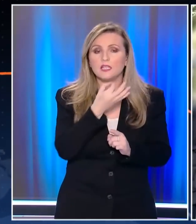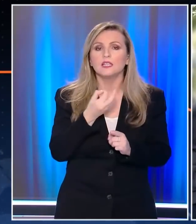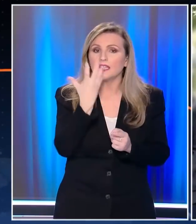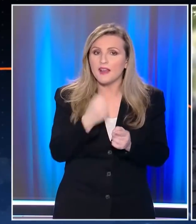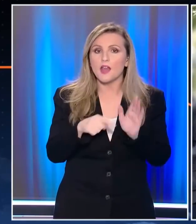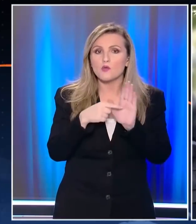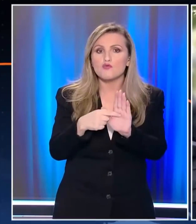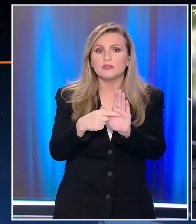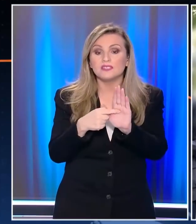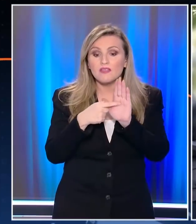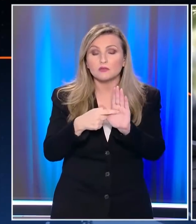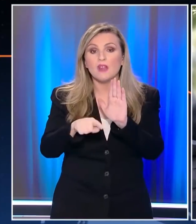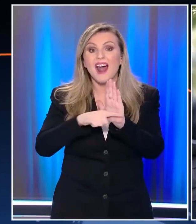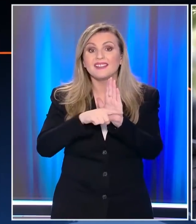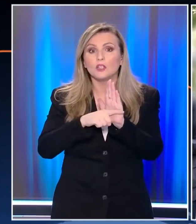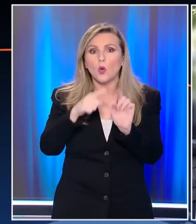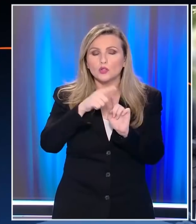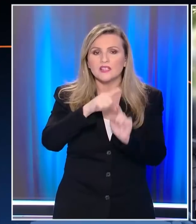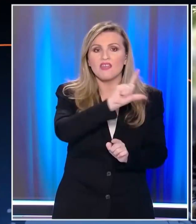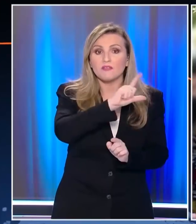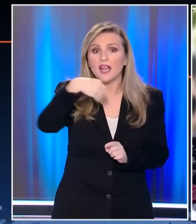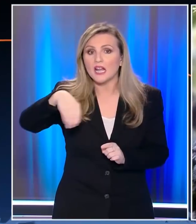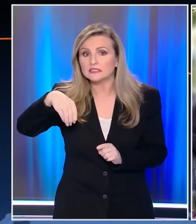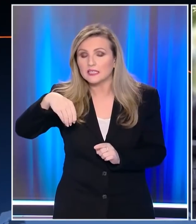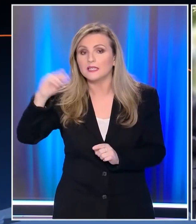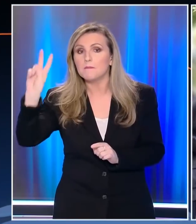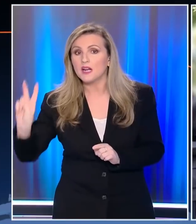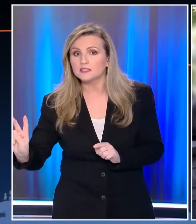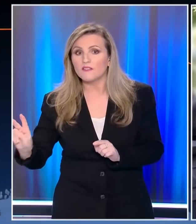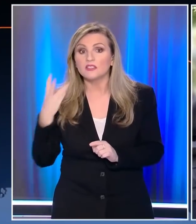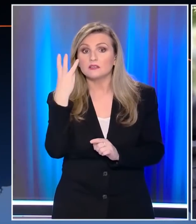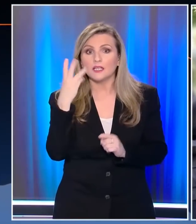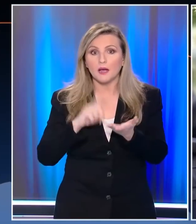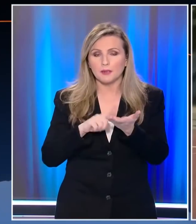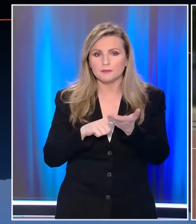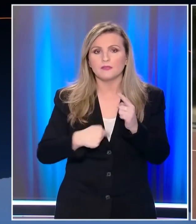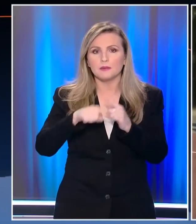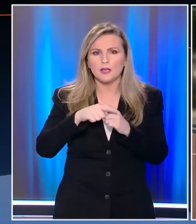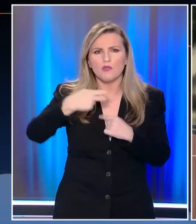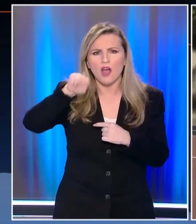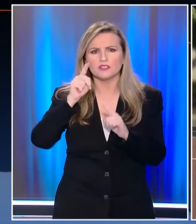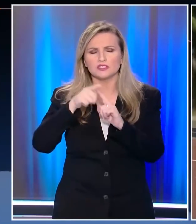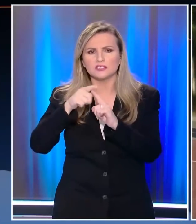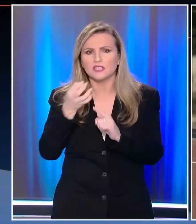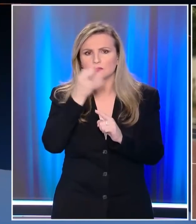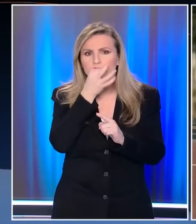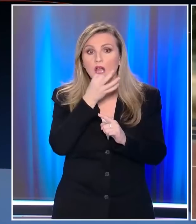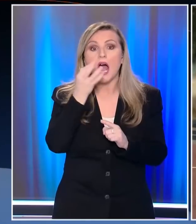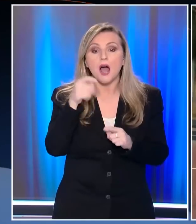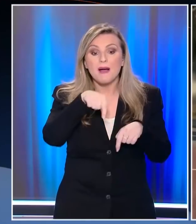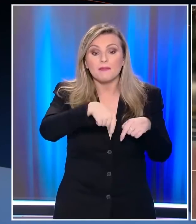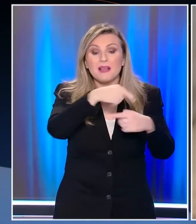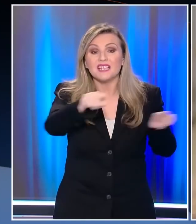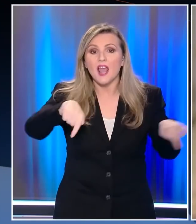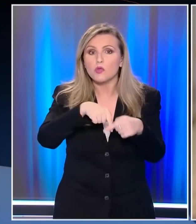σχολική κάρτα με το αρνητικό αποτέλεσμα τη Δευτέρα, την Τρίτη και την Παρασκευή. Ενώ αυξημένος αριθμός τεστ θα πραγματοποιείται σε περίπτωση που εντοπιστεί κρούσμα